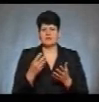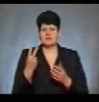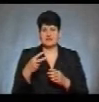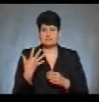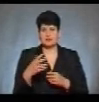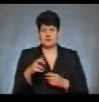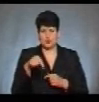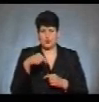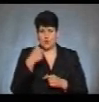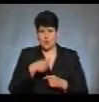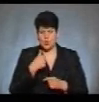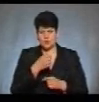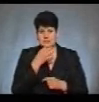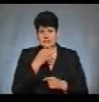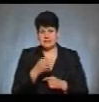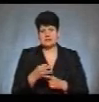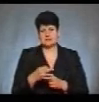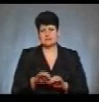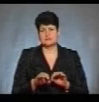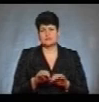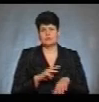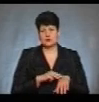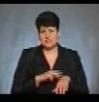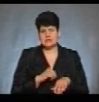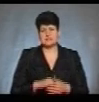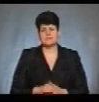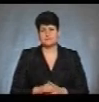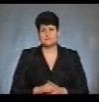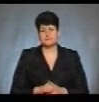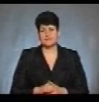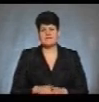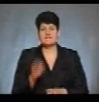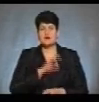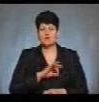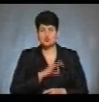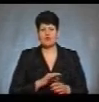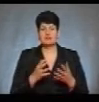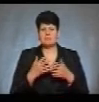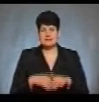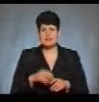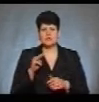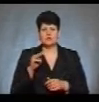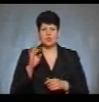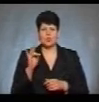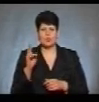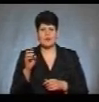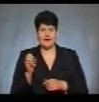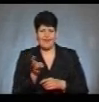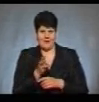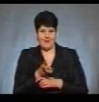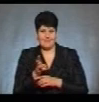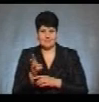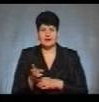цього року, повідомила речник патрульної поліції Катерина Басалига. Використовувати пристрої TrueCam у пілотному режимі в Україні